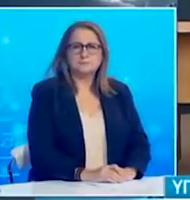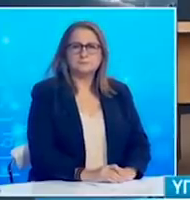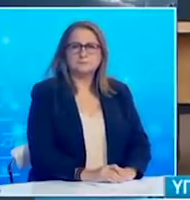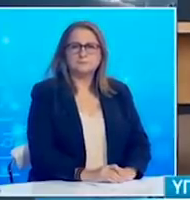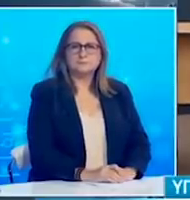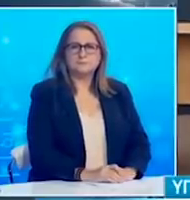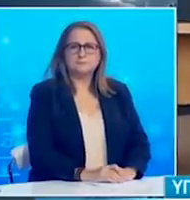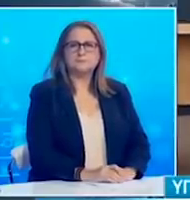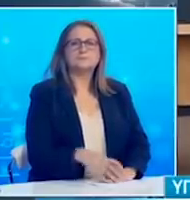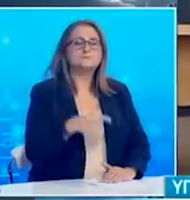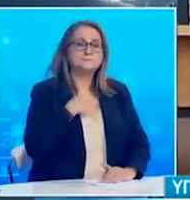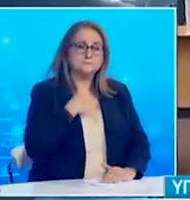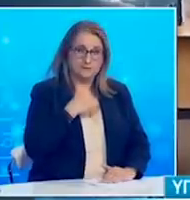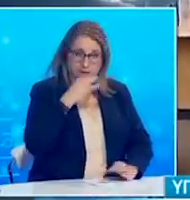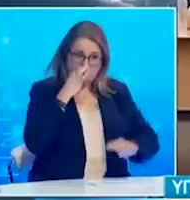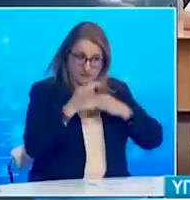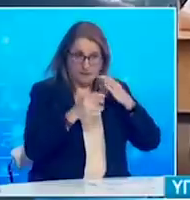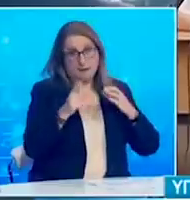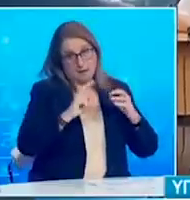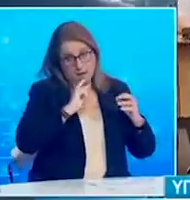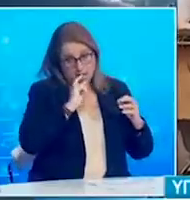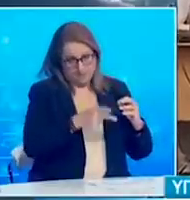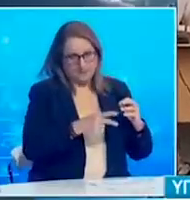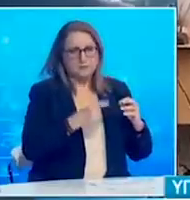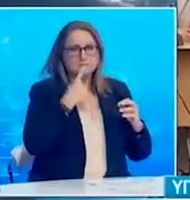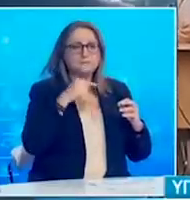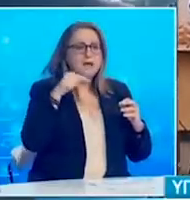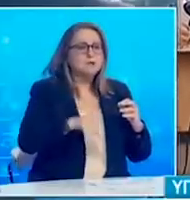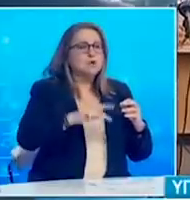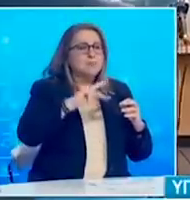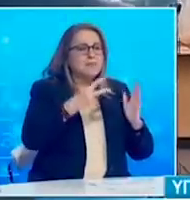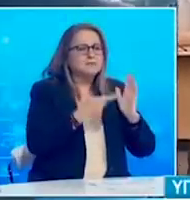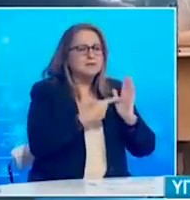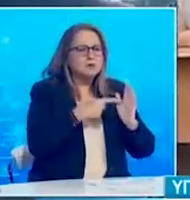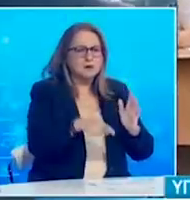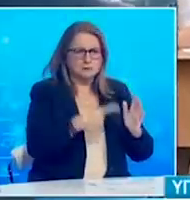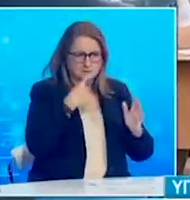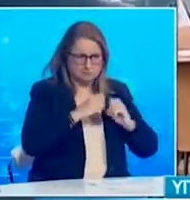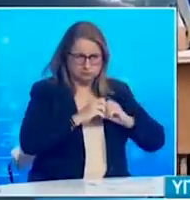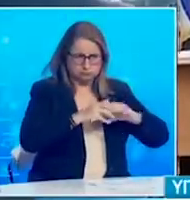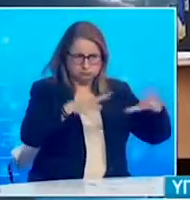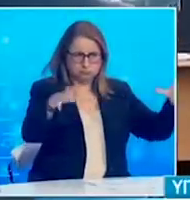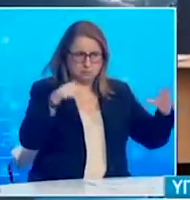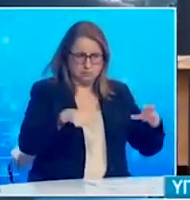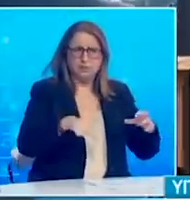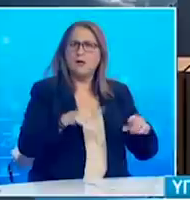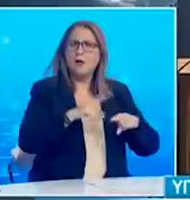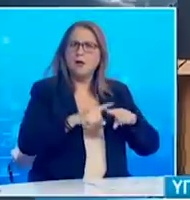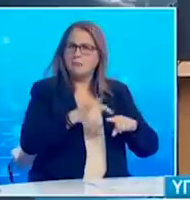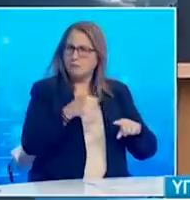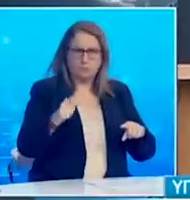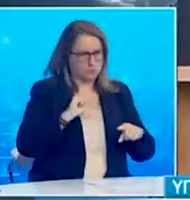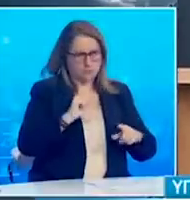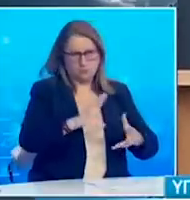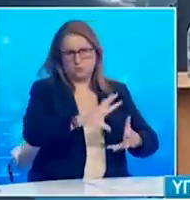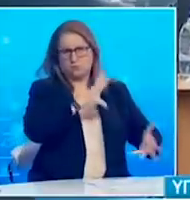Μόνο για το πρώτο στάδιο, η λογική της, του δεύτερου κύματος της πανδημίας δεν αφορά την Ελλάδα. Αφορά όλο τον κόσμο. Που